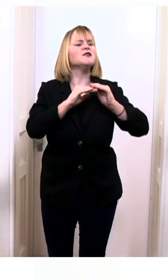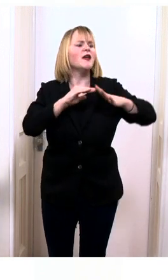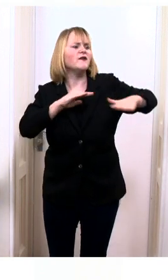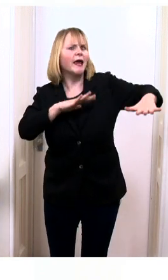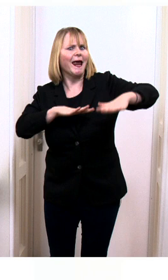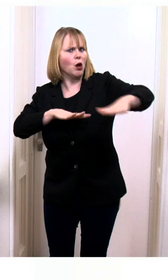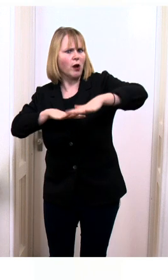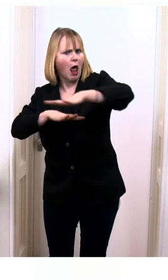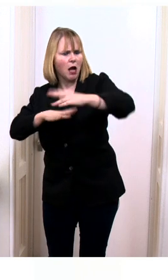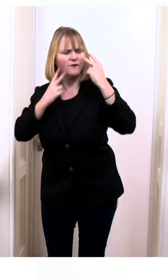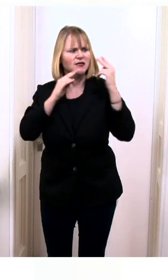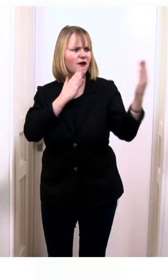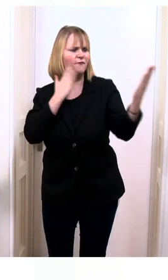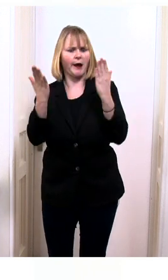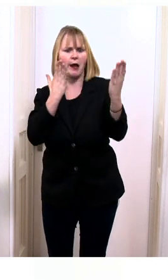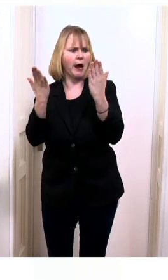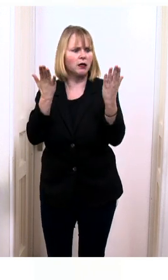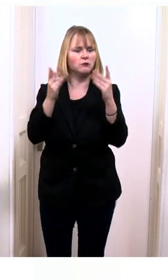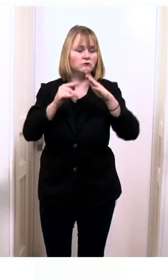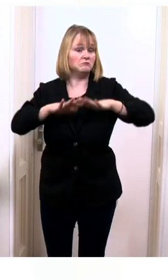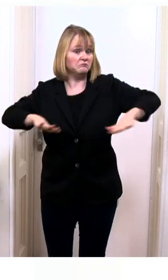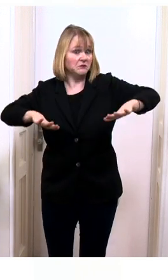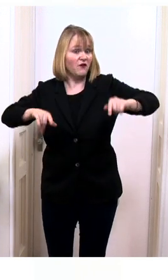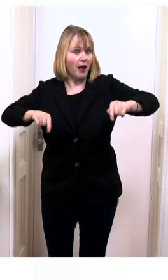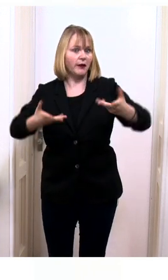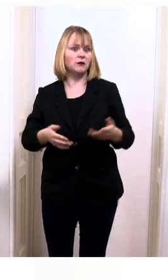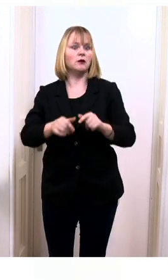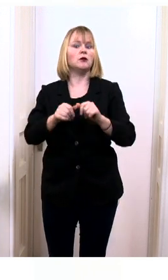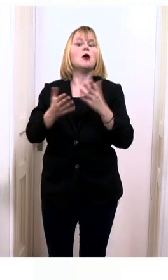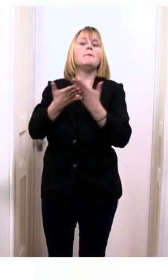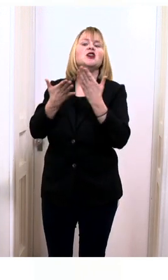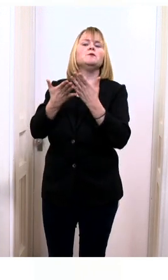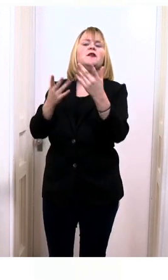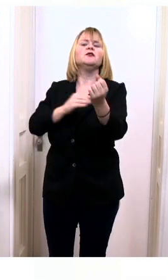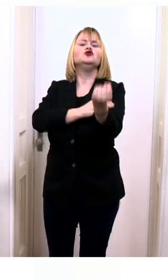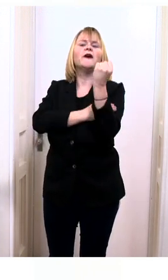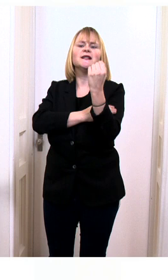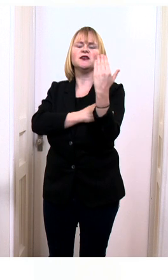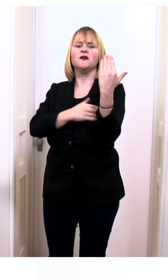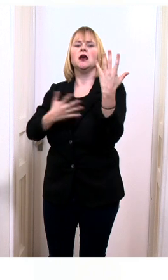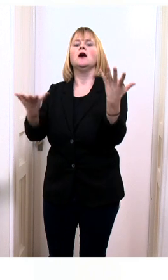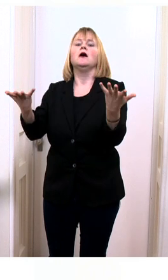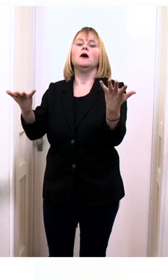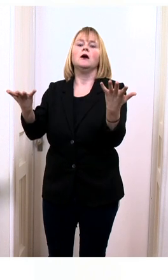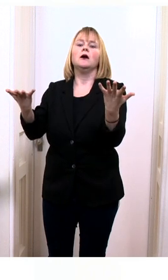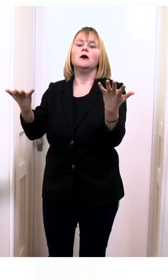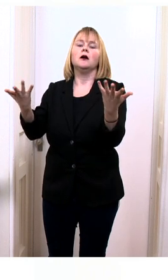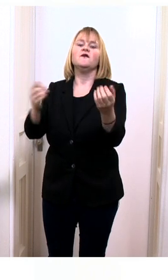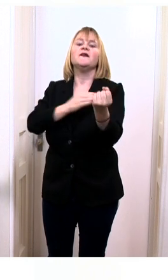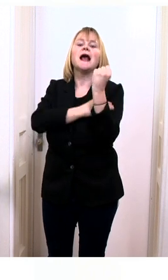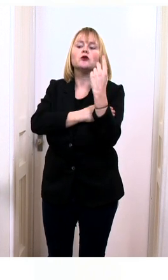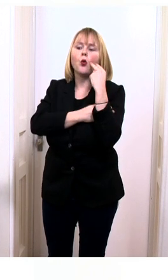Vergleich herziehen, regional stehen wir somit im Vergleich zu den Schweizer Kantonen, die sind unten